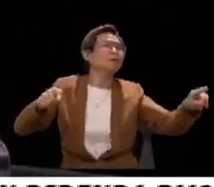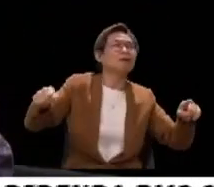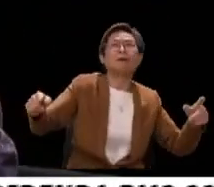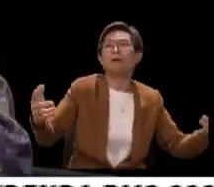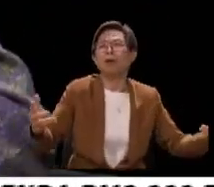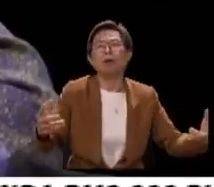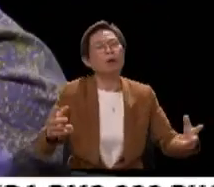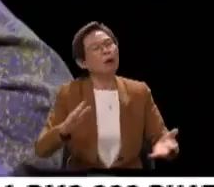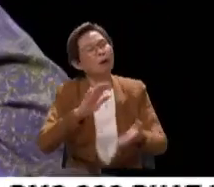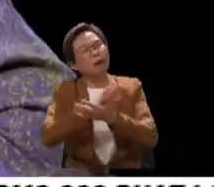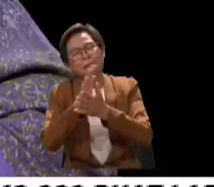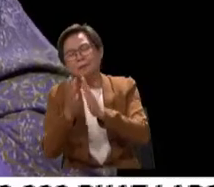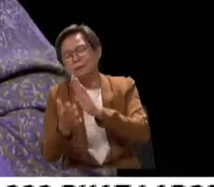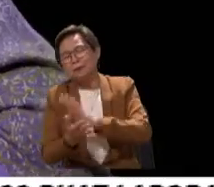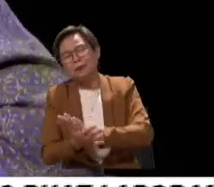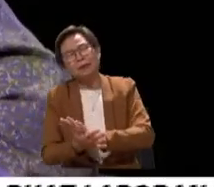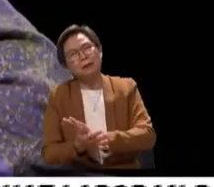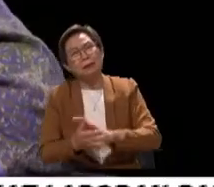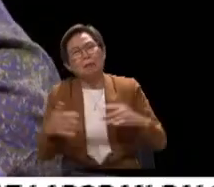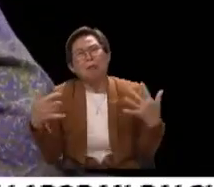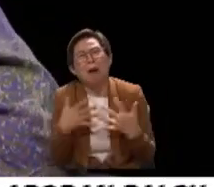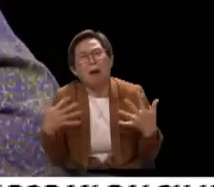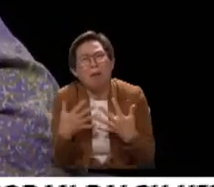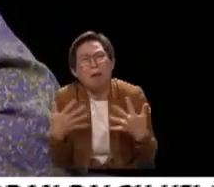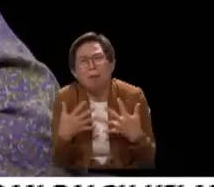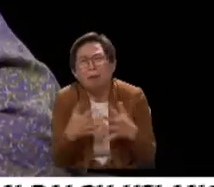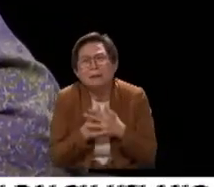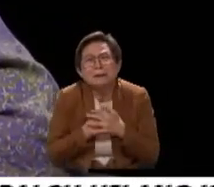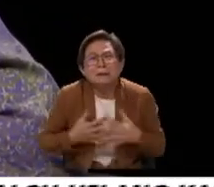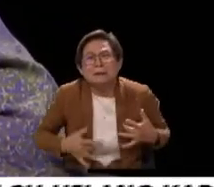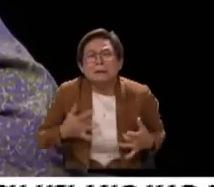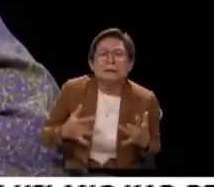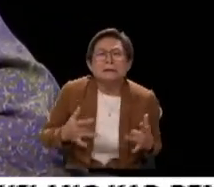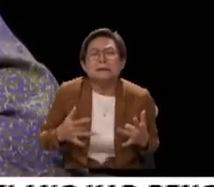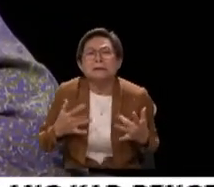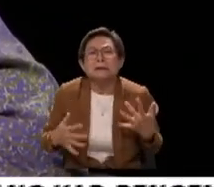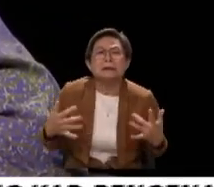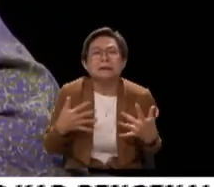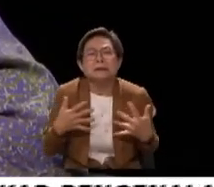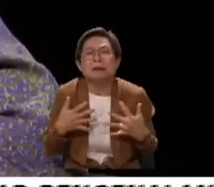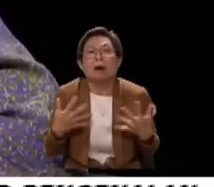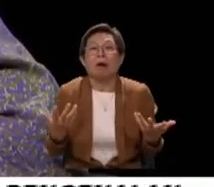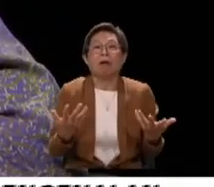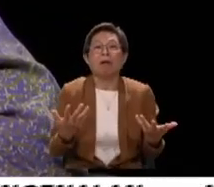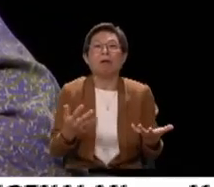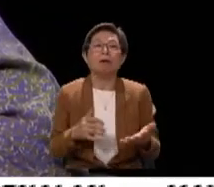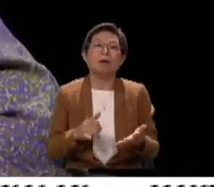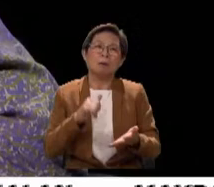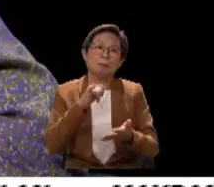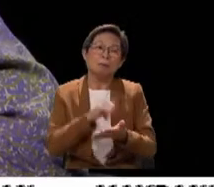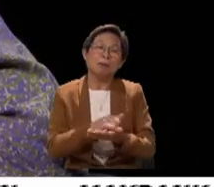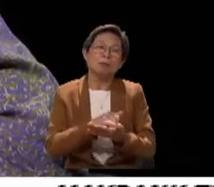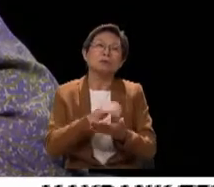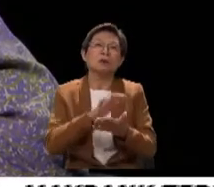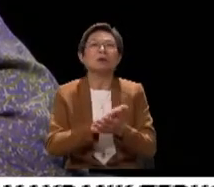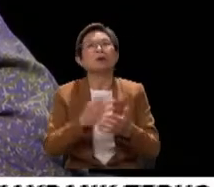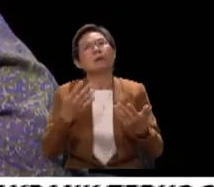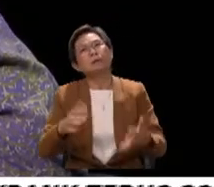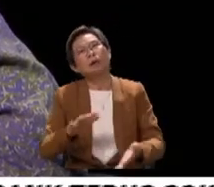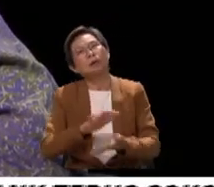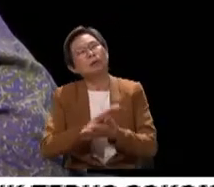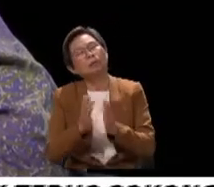itu memang jadi satu situasi panik ketika itu dan dan itu yang menyebabkan I luar